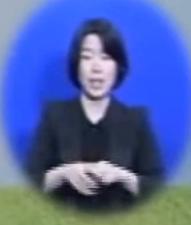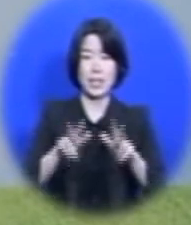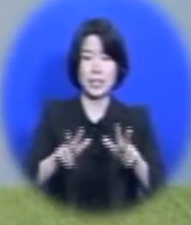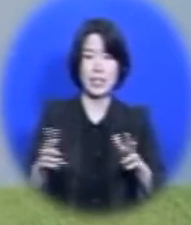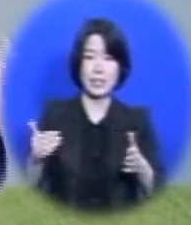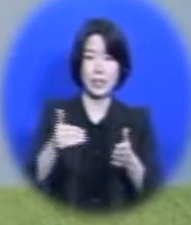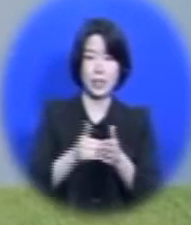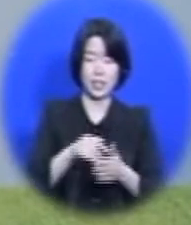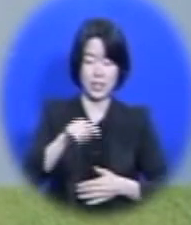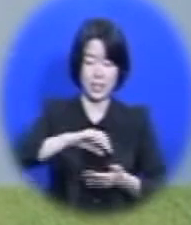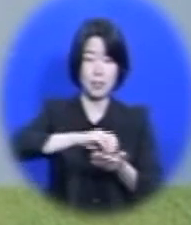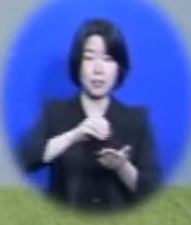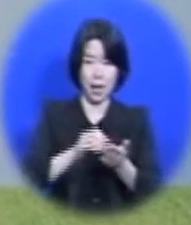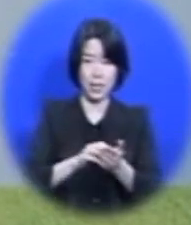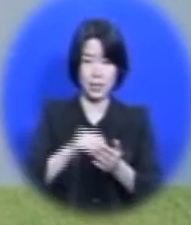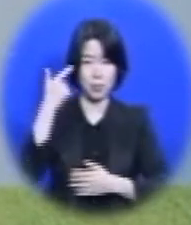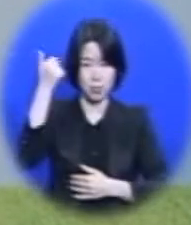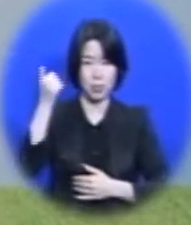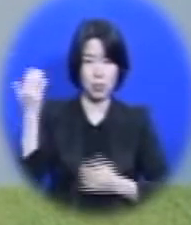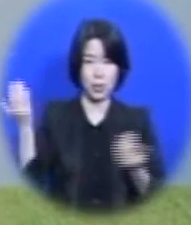지금까지 이만큼 목회를 하는 것도